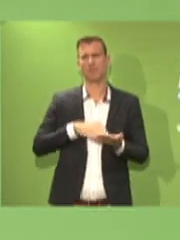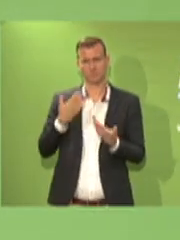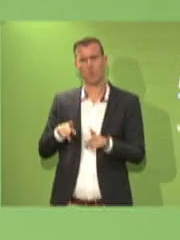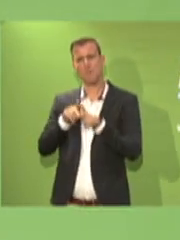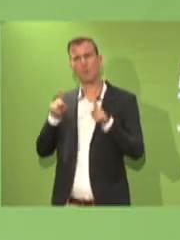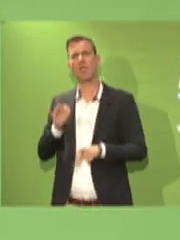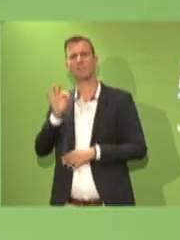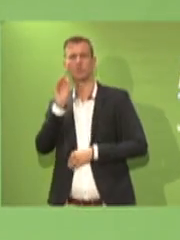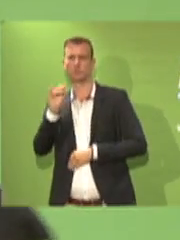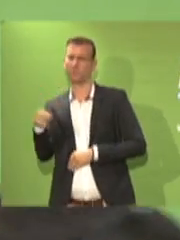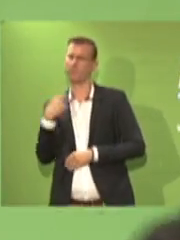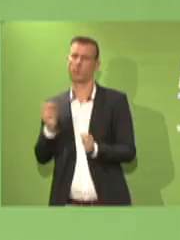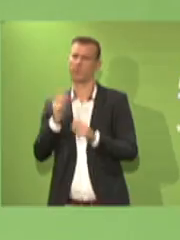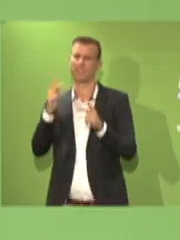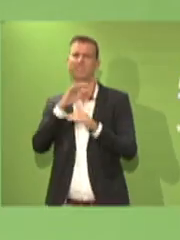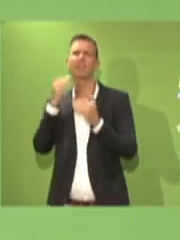für die Zukunft sein. Danke.